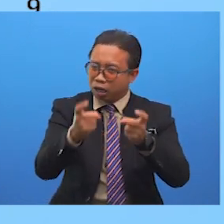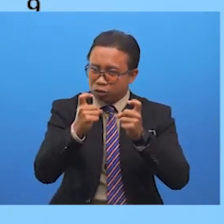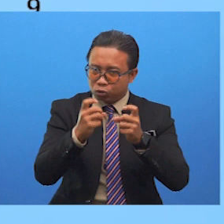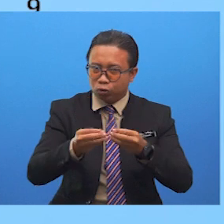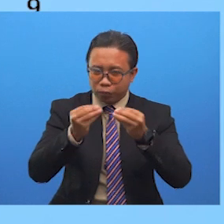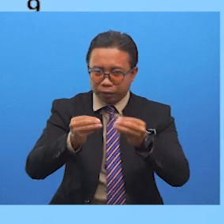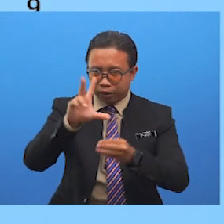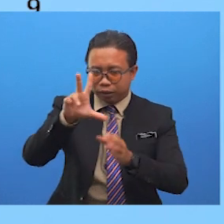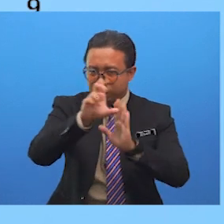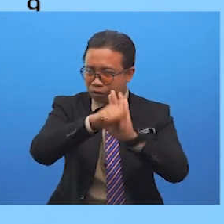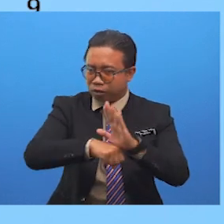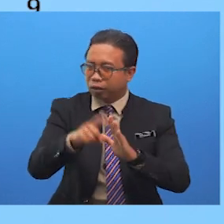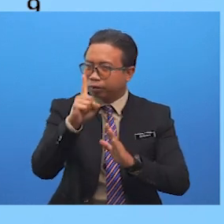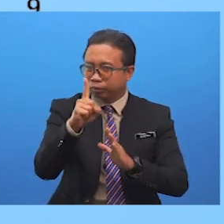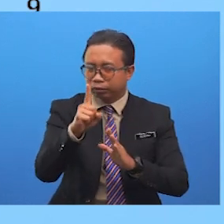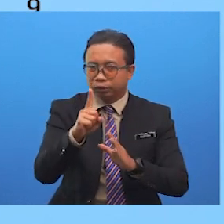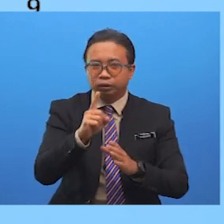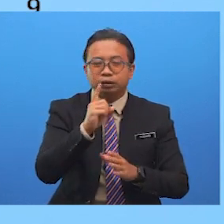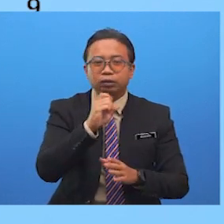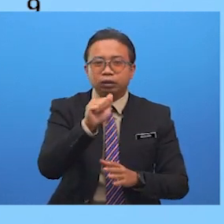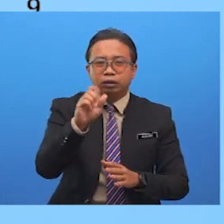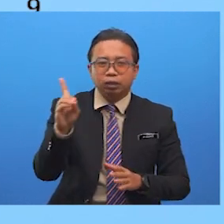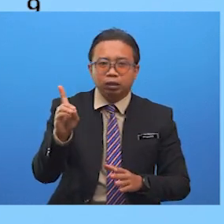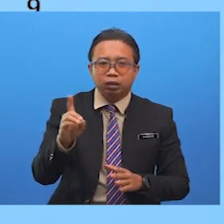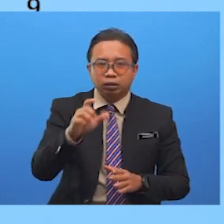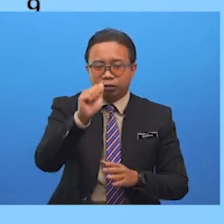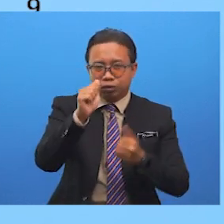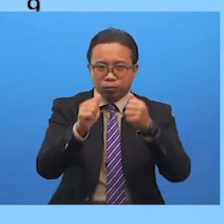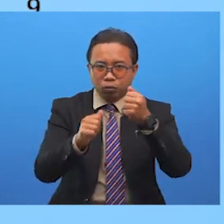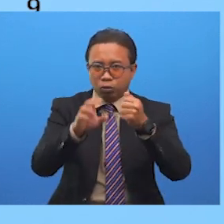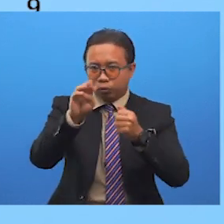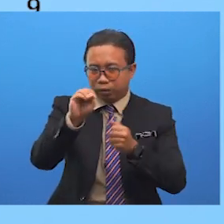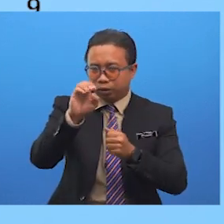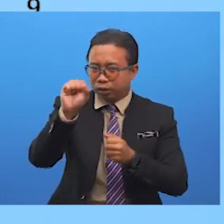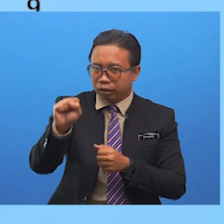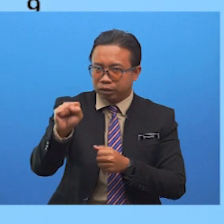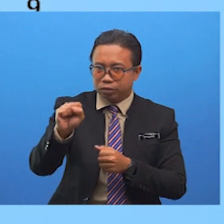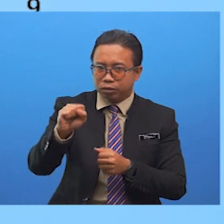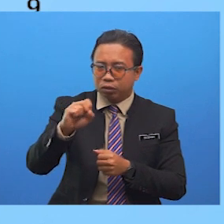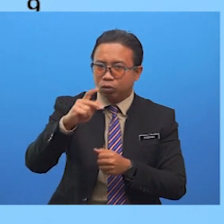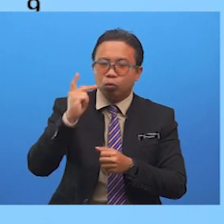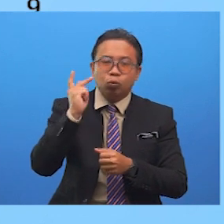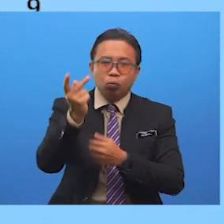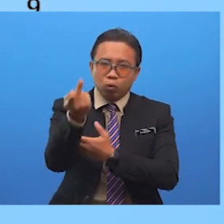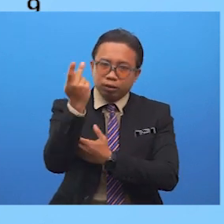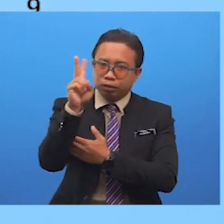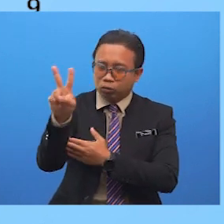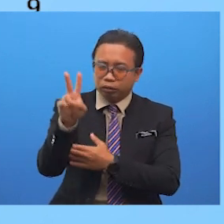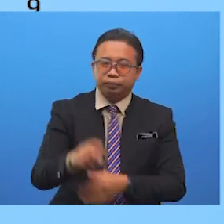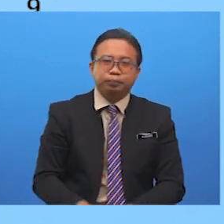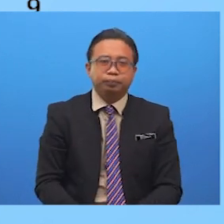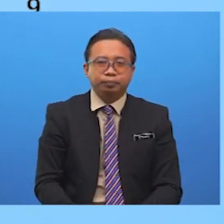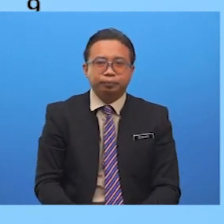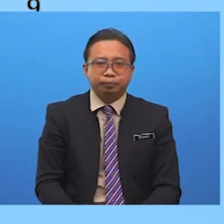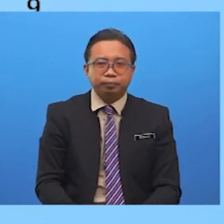bagi tiga saat yang pertama adalah ke-10 Mito for saat kuasa doa